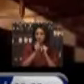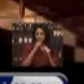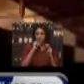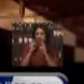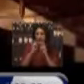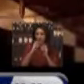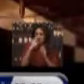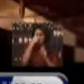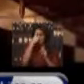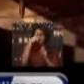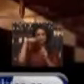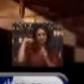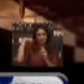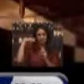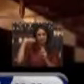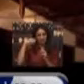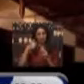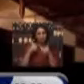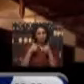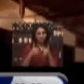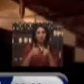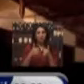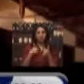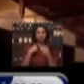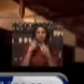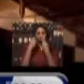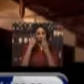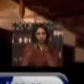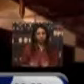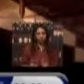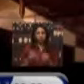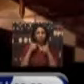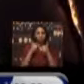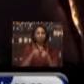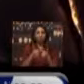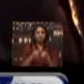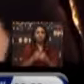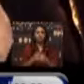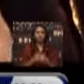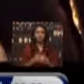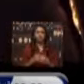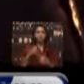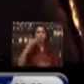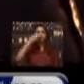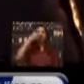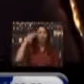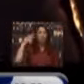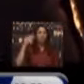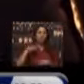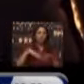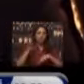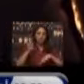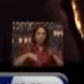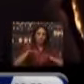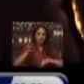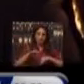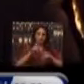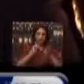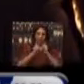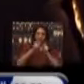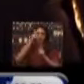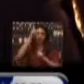حوار في الاذاعه في قسم الانجليزي، وقابلته في البيت الابيض